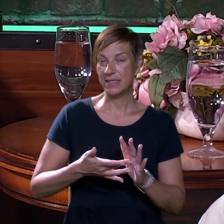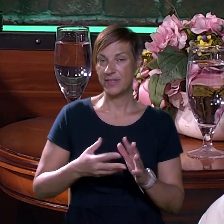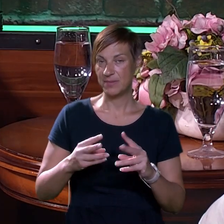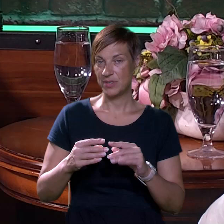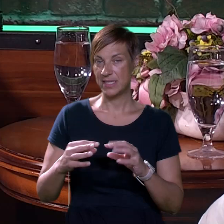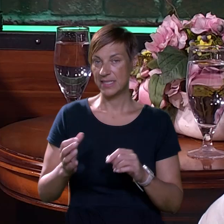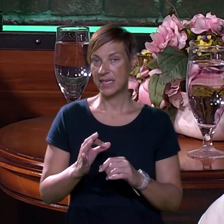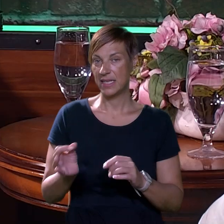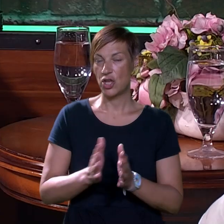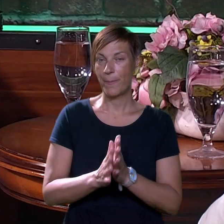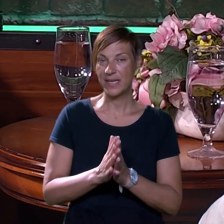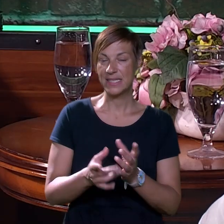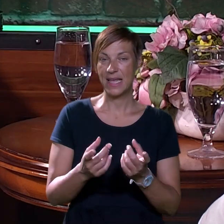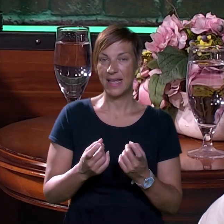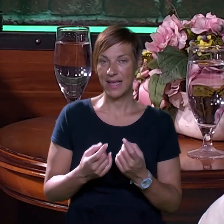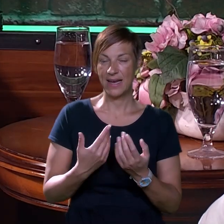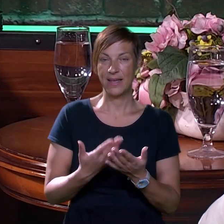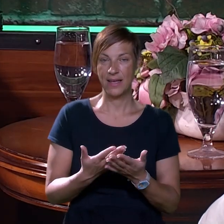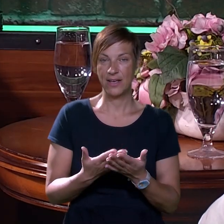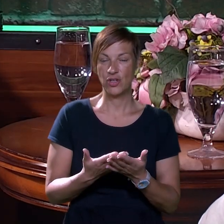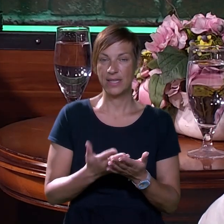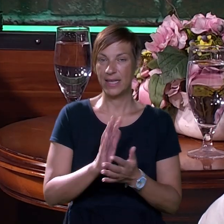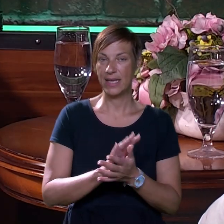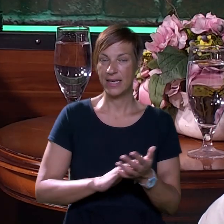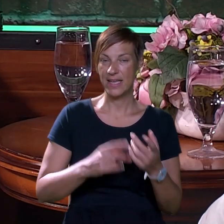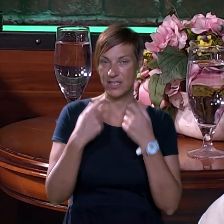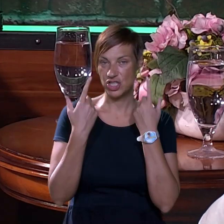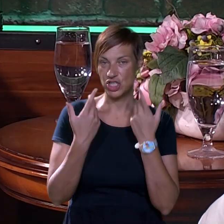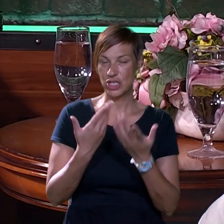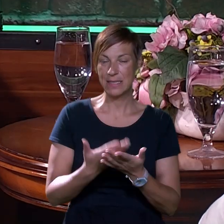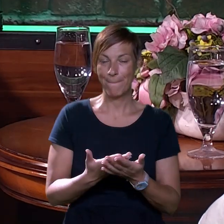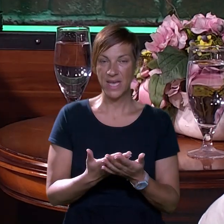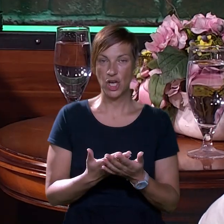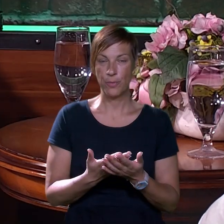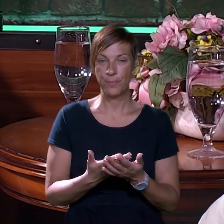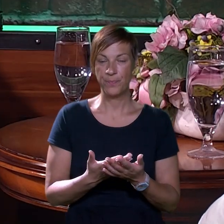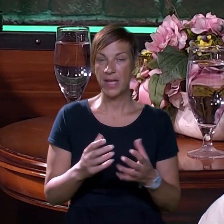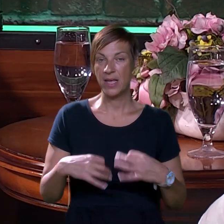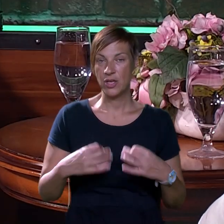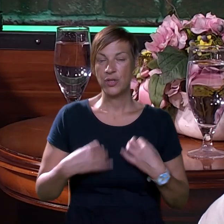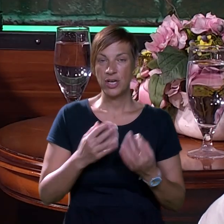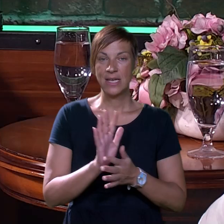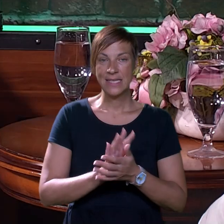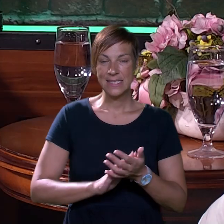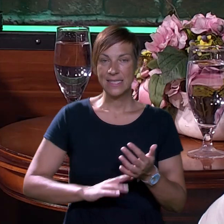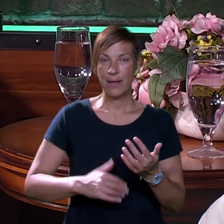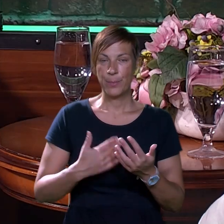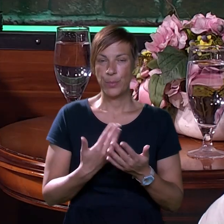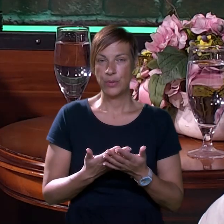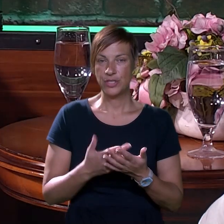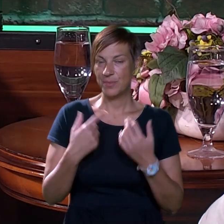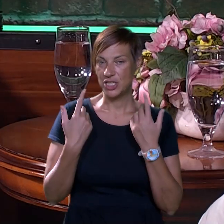smo satkani iz dobra i zla, ali ako ti kreneš s osmijehom, ako ti jutro započneš